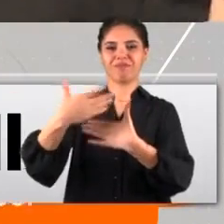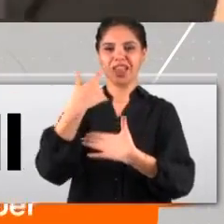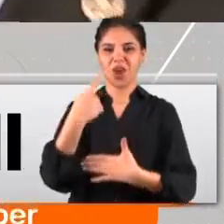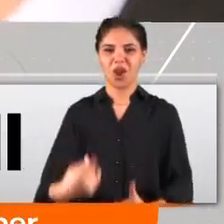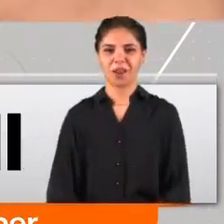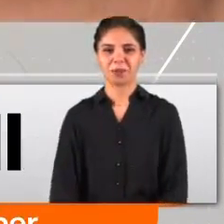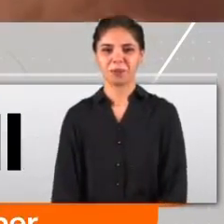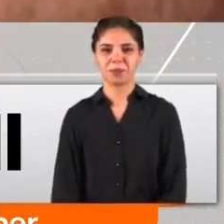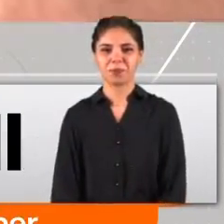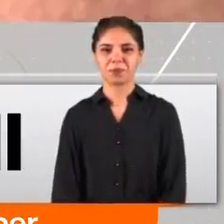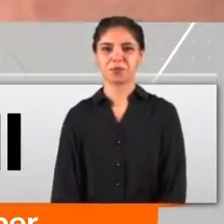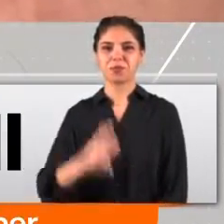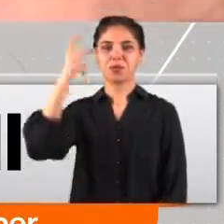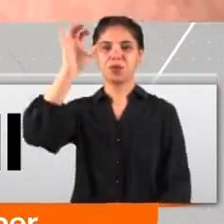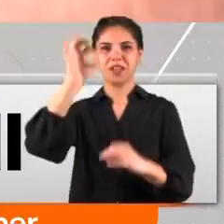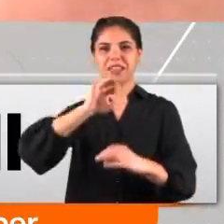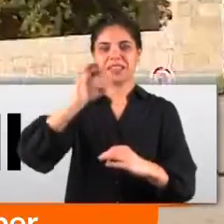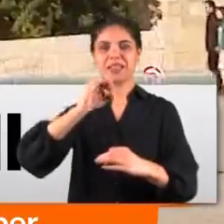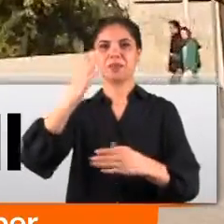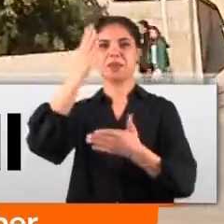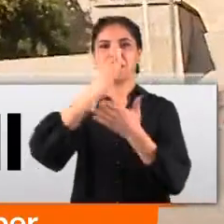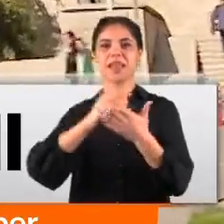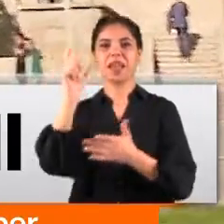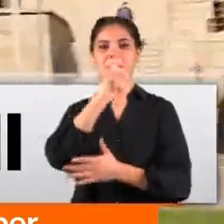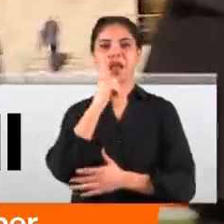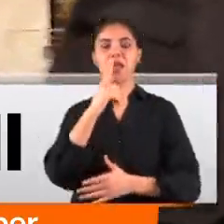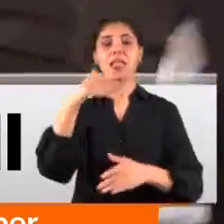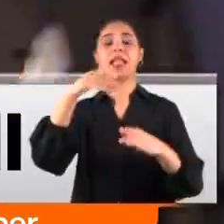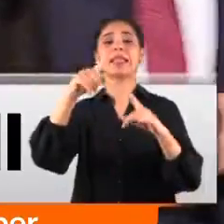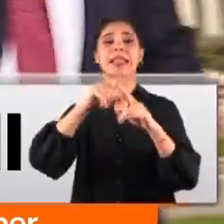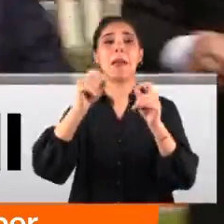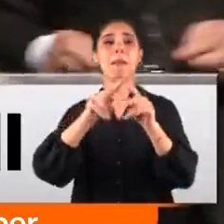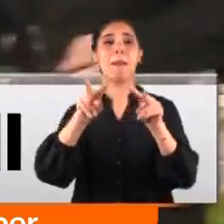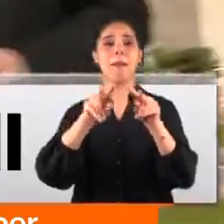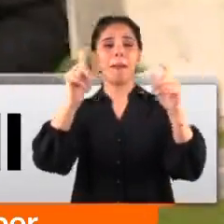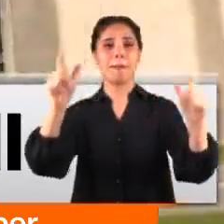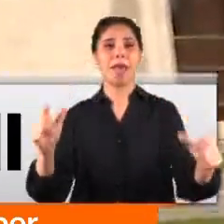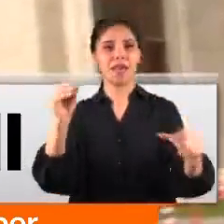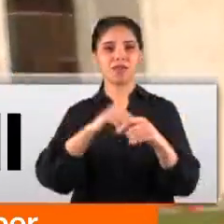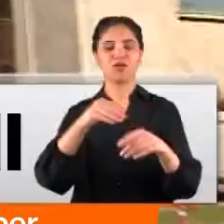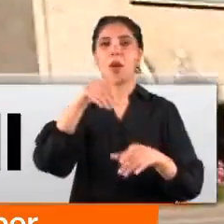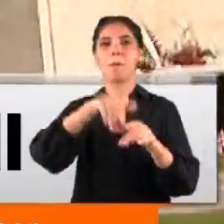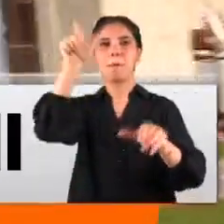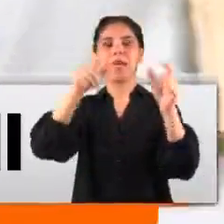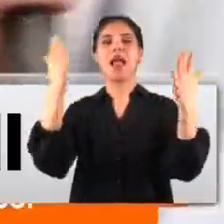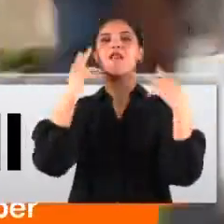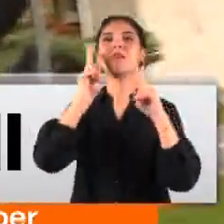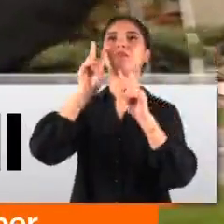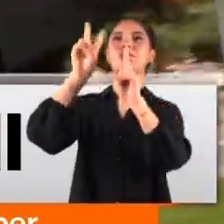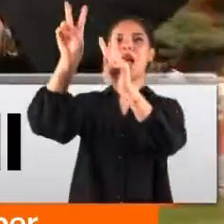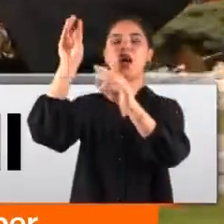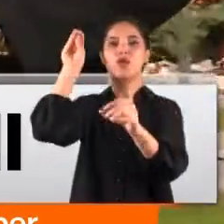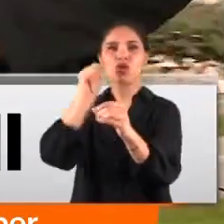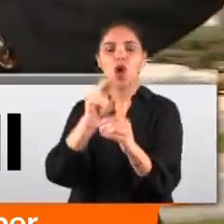bakamıyorum gözlüğümle. Güneş şu anda hilal halini aldı. Türkiye Büyük Millet Meclisi'nde bugün milletvekillerinin gözü gökyüzüne kilitlendi. Yılın